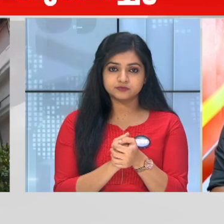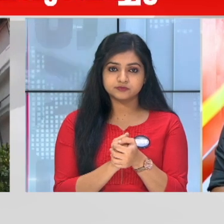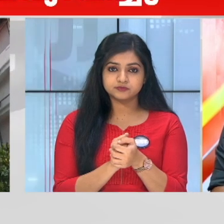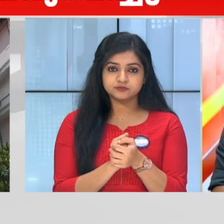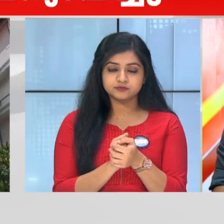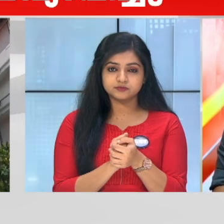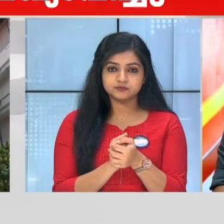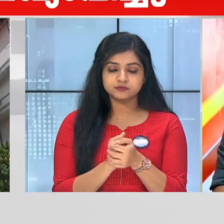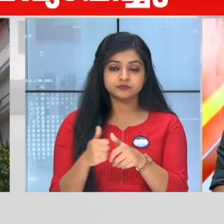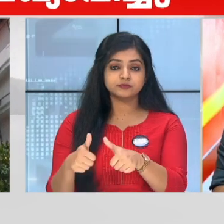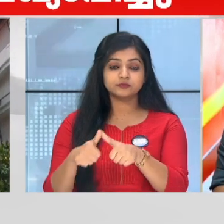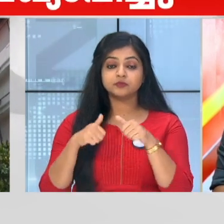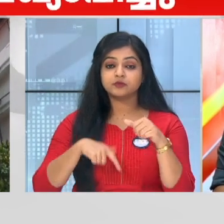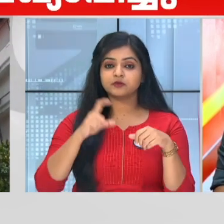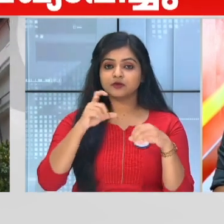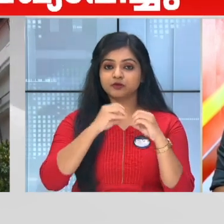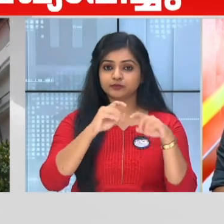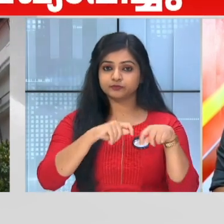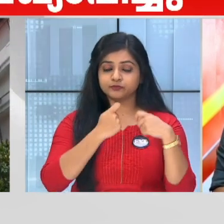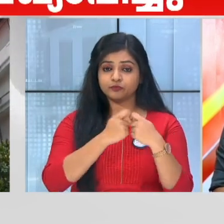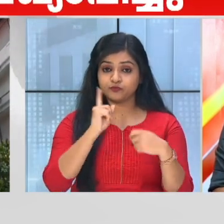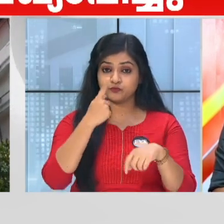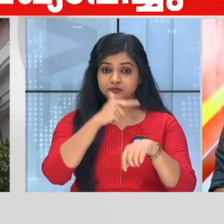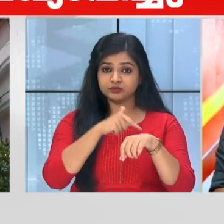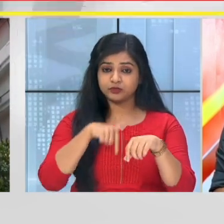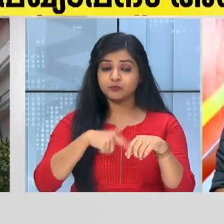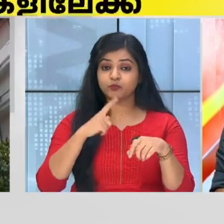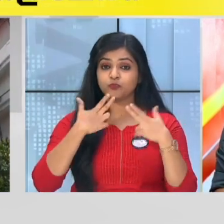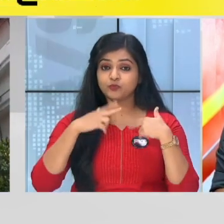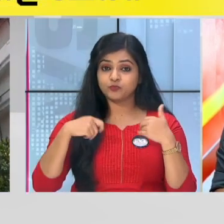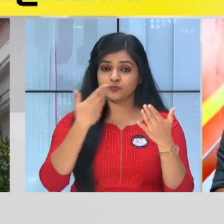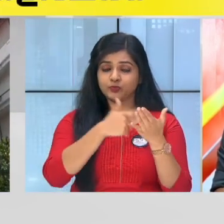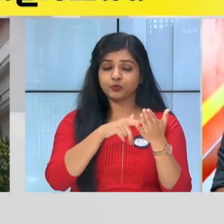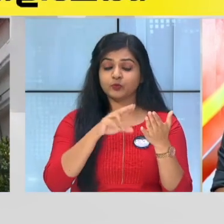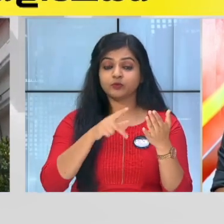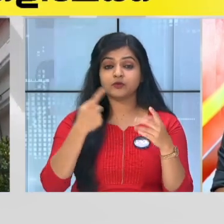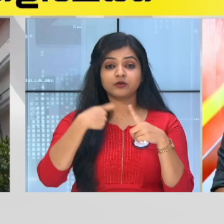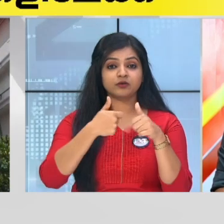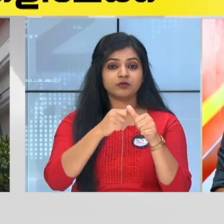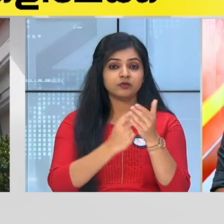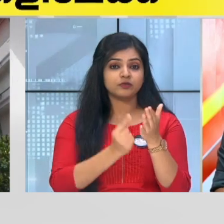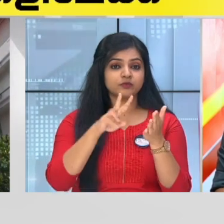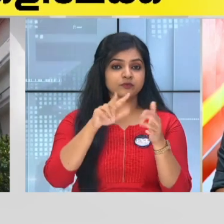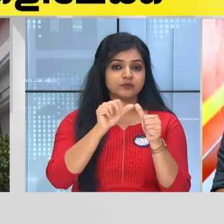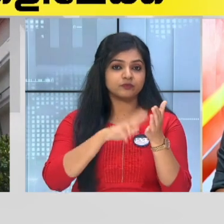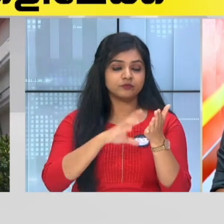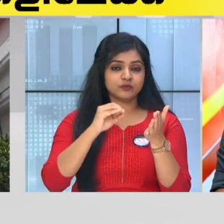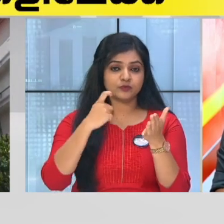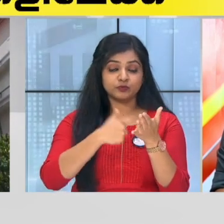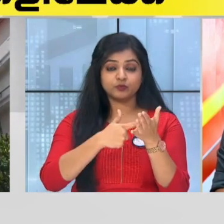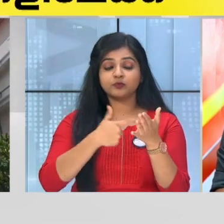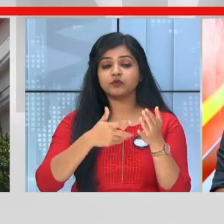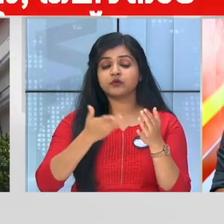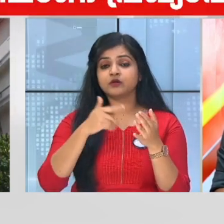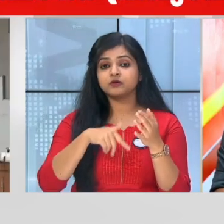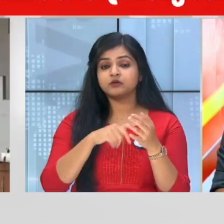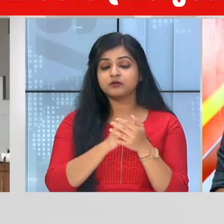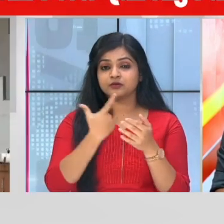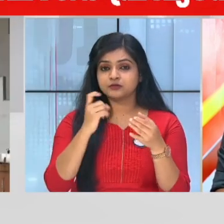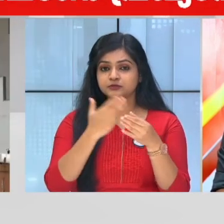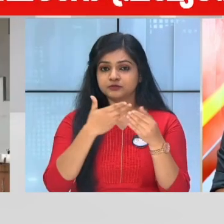ഈ ക്രൈംബ്രാഞ്ച് ഇത് ആദ്യമായല്ല കോടതിയെ സമീപിക്കുന്നത്. കരുവന്നൂർ കേസിൽ നേരത്തെ PMLA കോടതി, കലൂരിലുള്ള PMLA കോടതിയിൽ ഇതേ ആവശ്യം